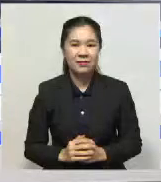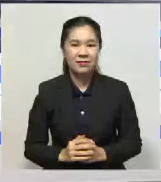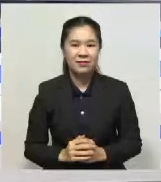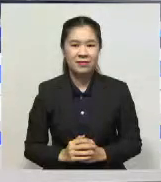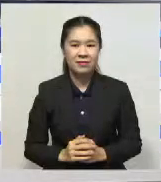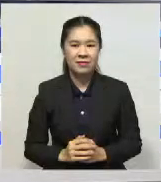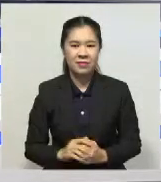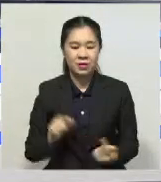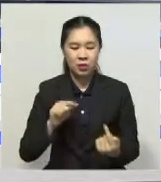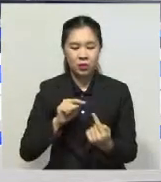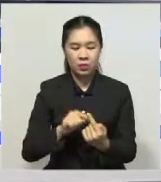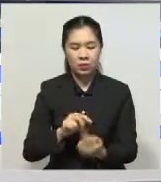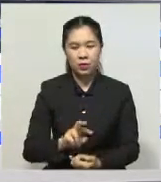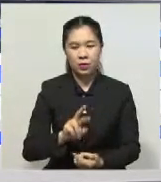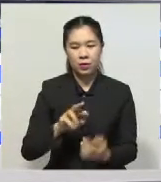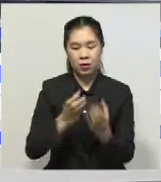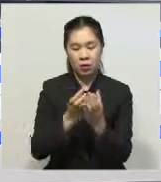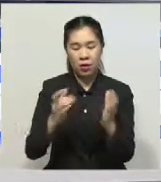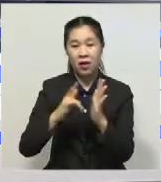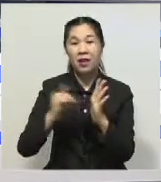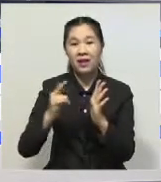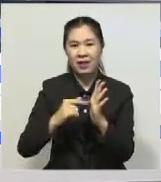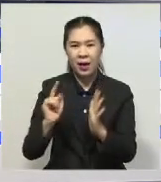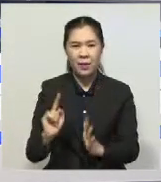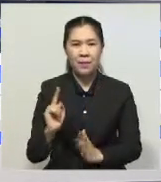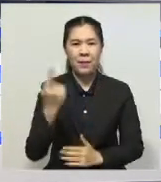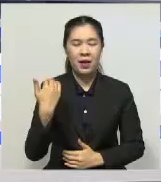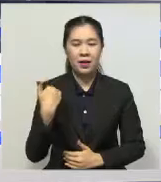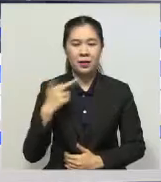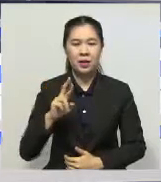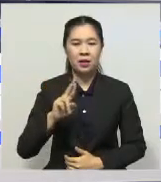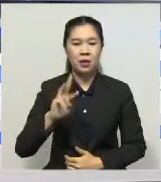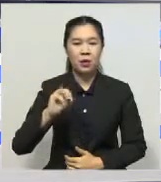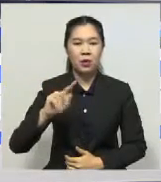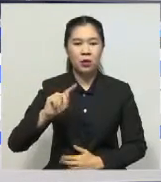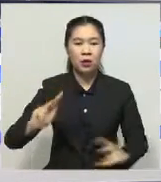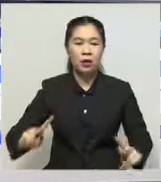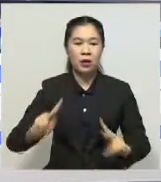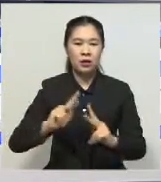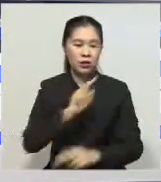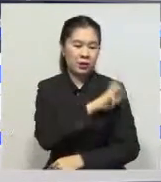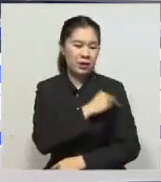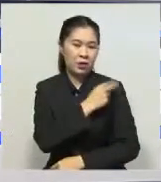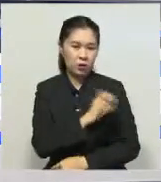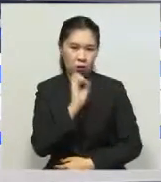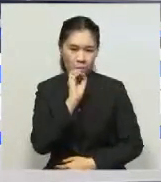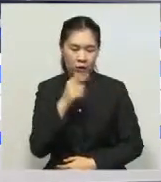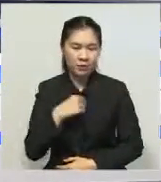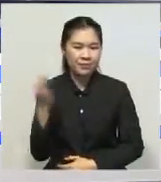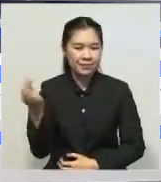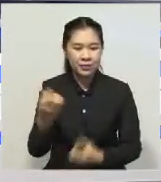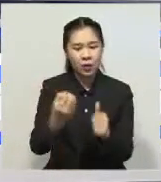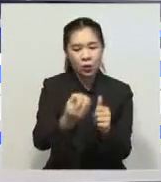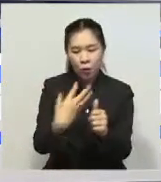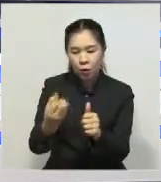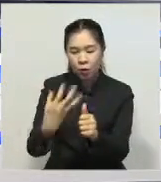ส่วนเรื่องของการคัดค้านร่างพระราชบัญญัติยาฉบับใหม่นะคะล่าสุดทางรัฐมนตรีว่าการกระทรวงสาธารณสุขยืนยันนะคะว่าพร้อมที่จะรับฟังข้อ